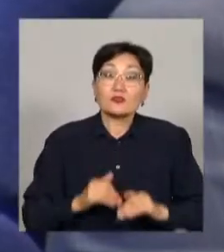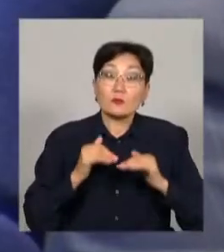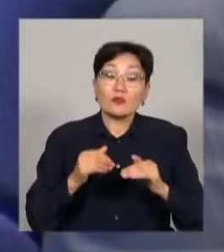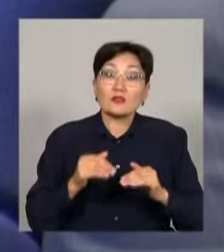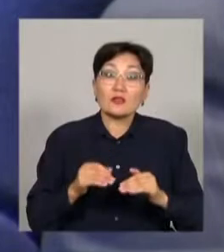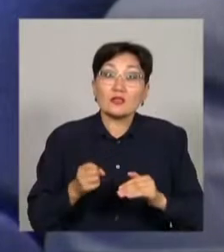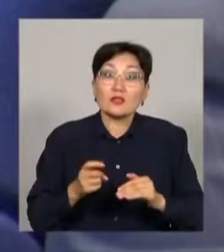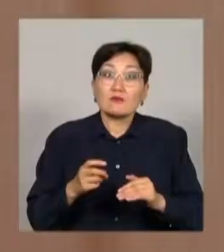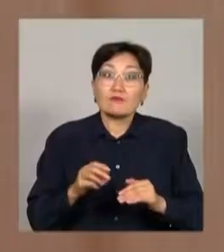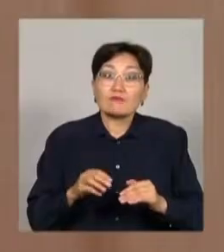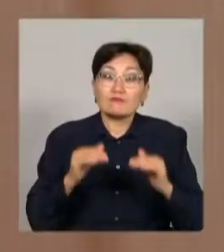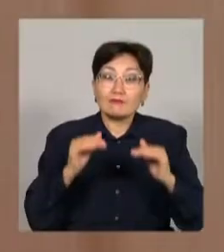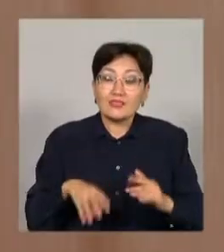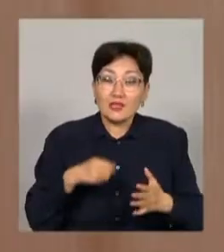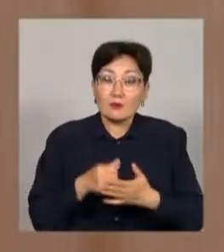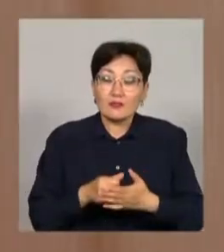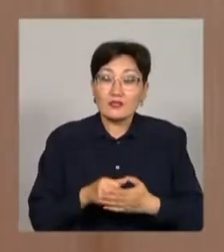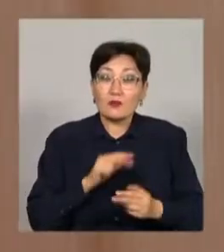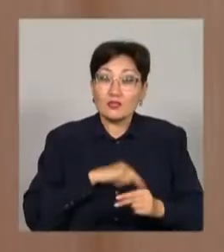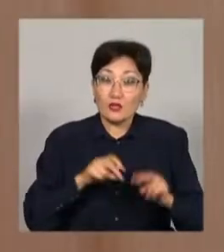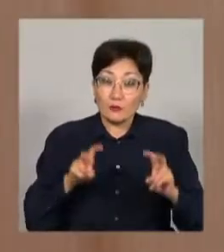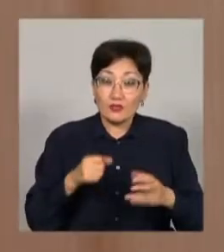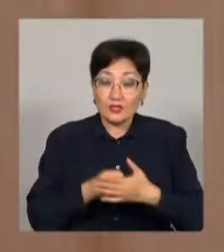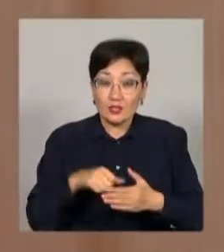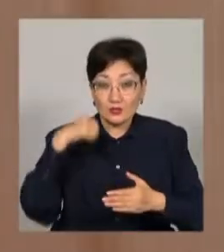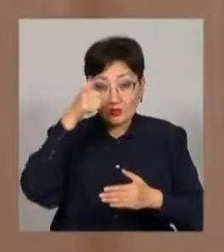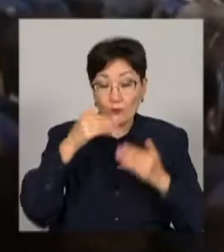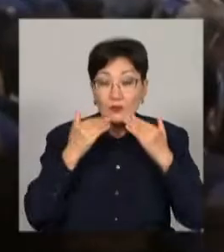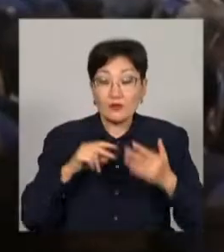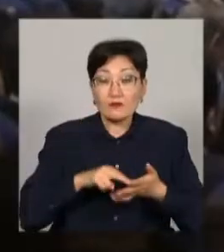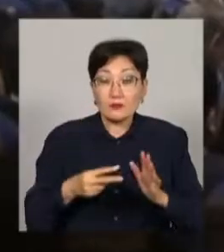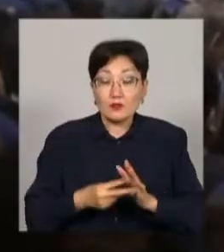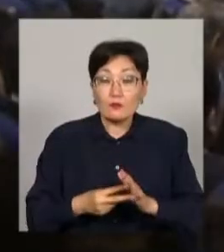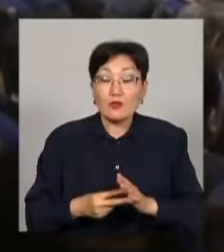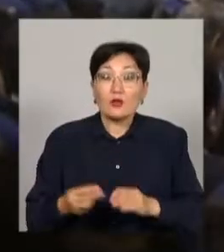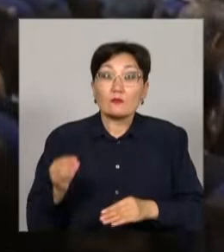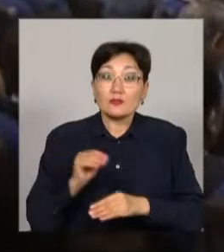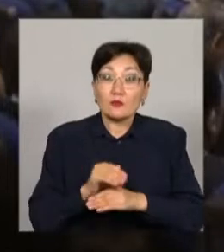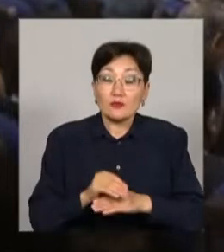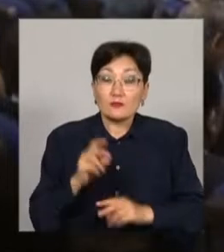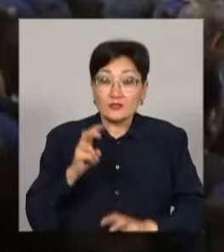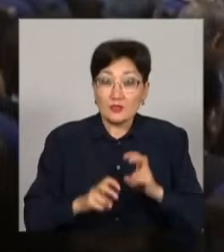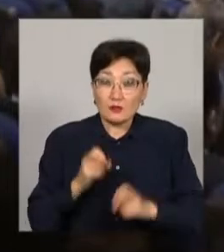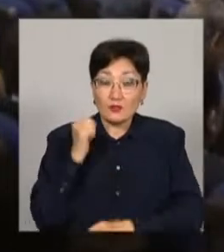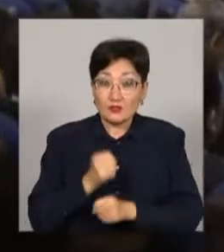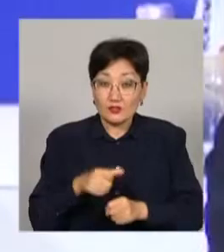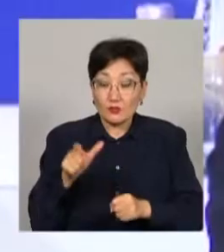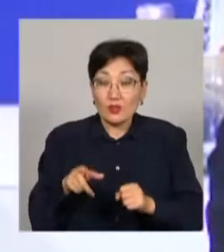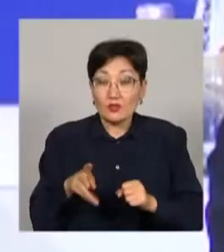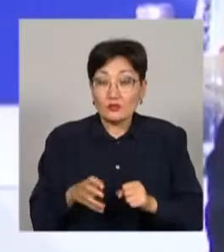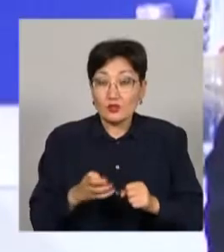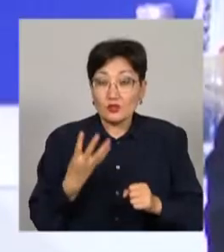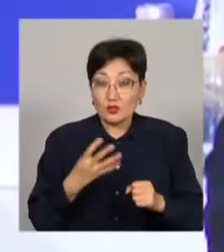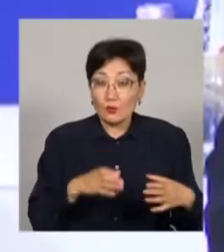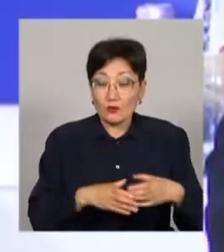коснулось низкооплачиваемых должностей. При этом до конца года планируется увеличить жалования и производственного персонала 4